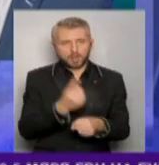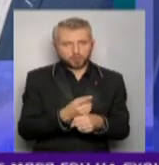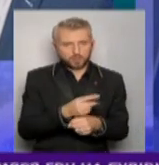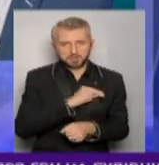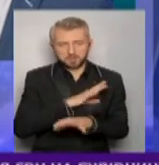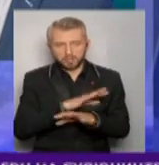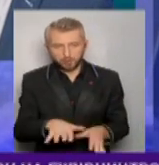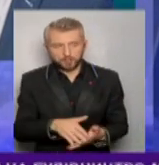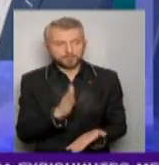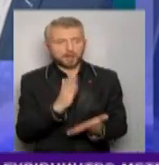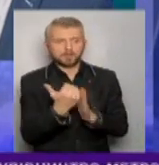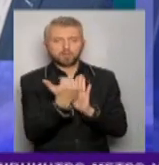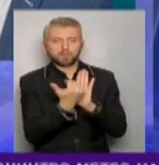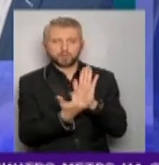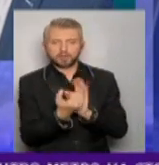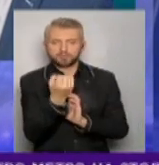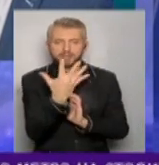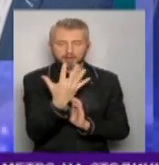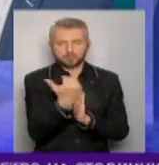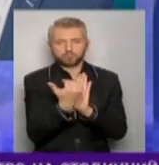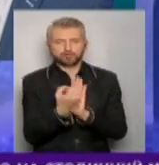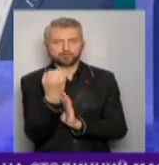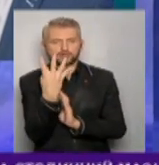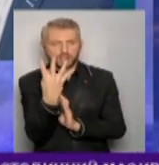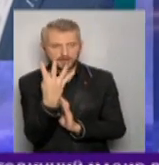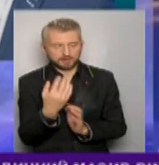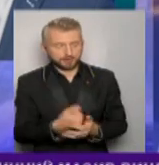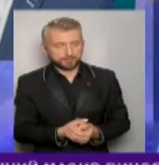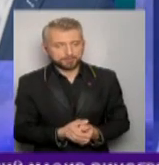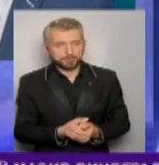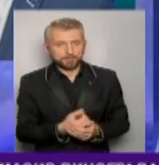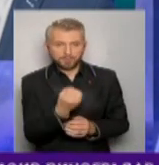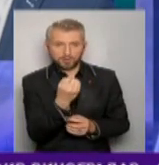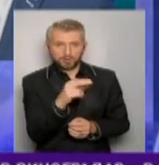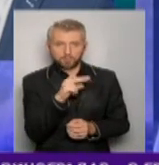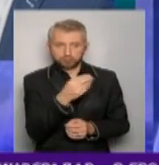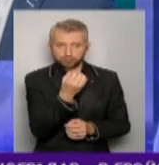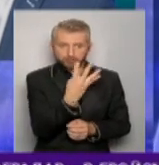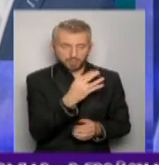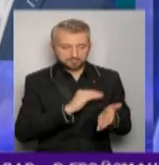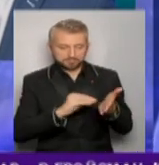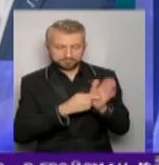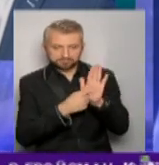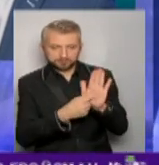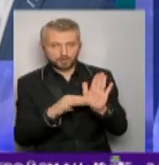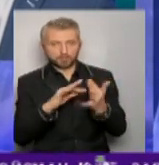діє. Але є пункт 15 і пункт 14 в перехідних положеннях. В 14 пункті якраз сказано про